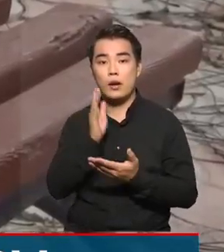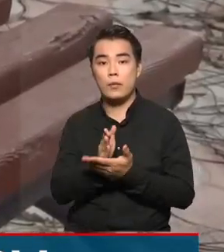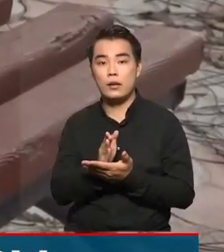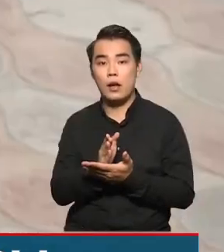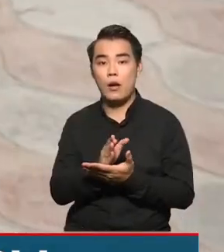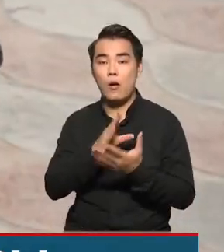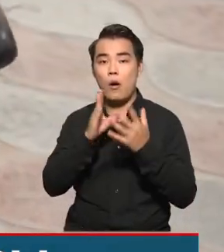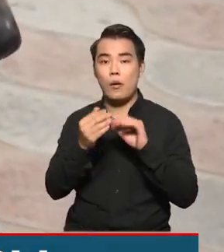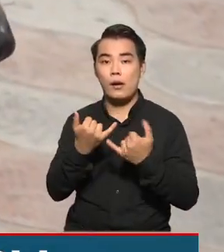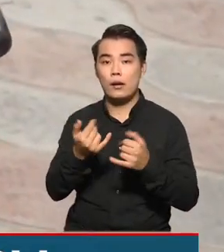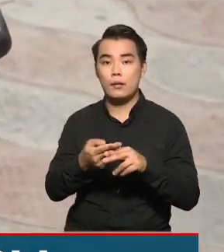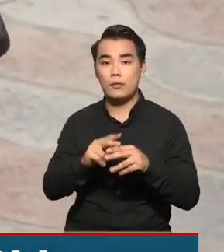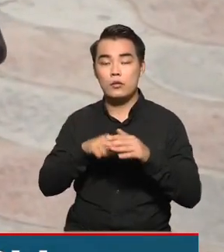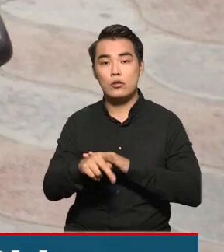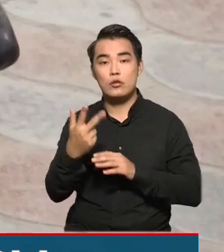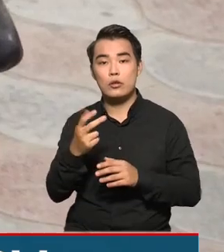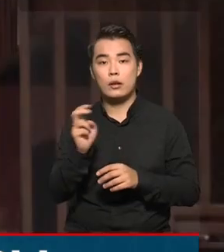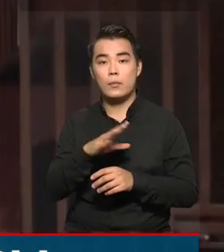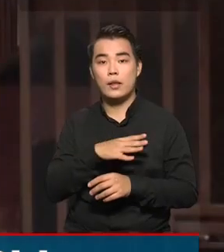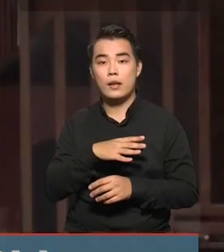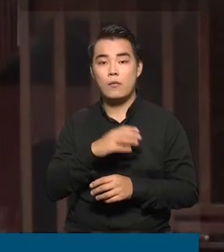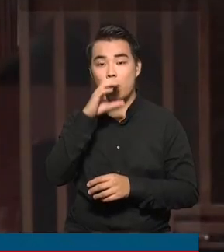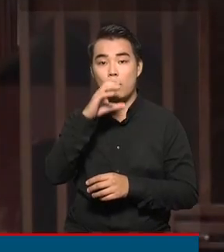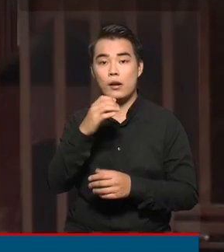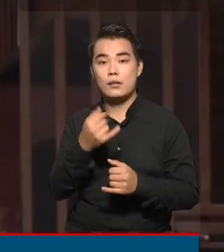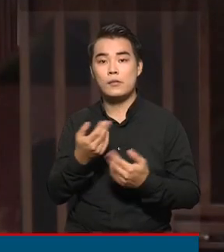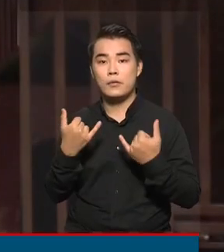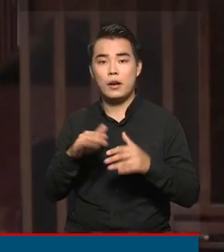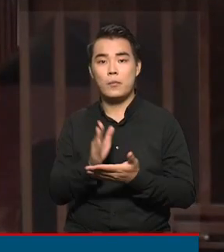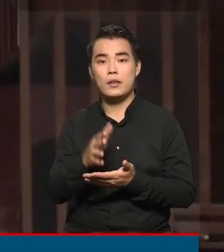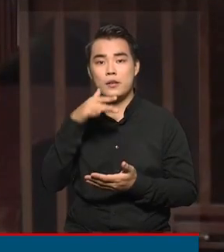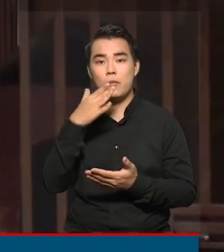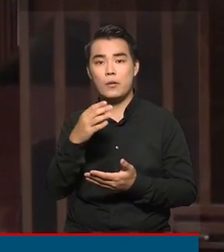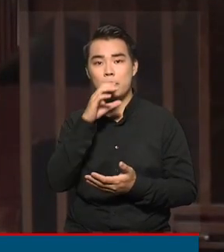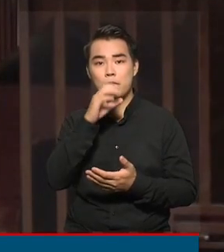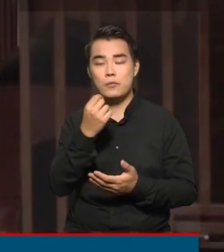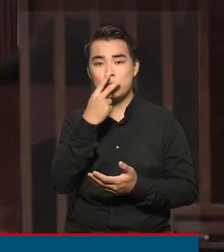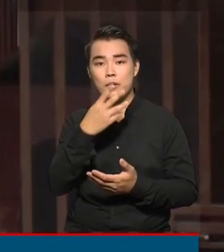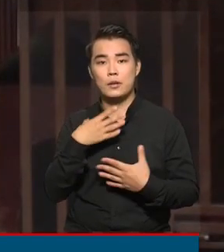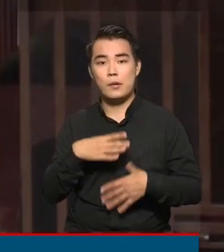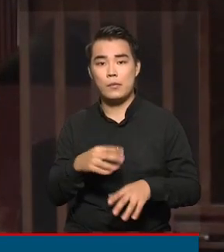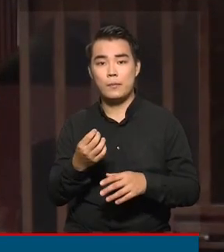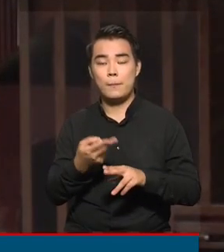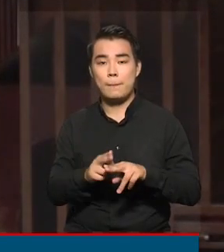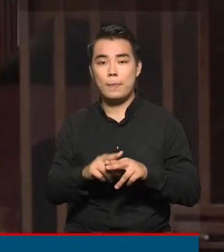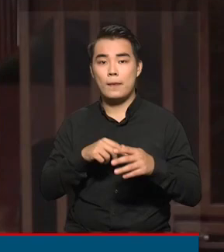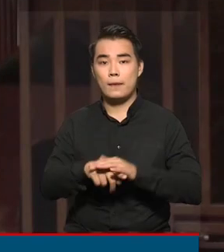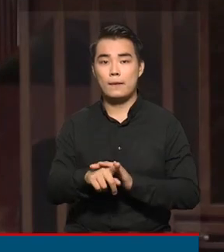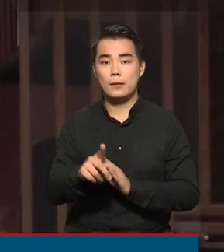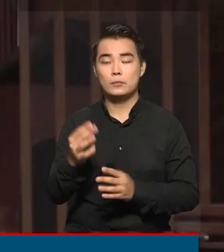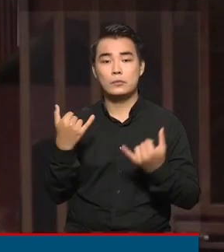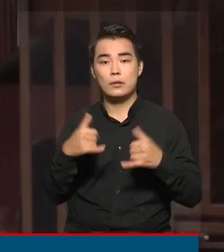Барон құмай үшеуі түсті қасқырға. Одан кейін бізде таң қаласың ғой, біздікі онда қасқыр көрмеген дейді, шыны керек айтқанда ши өрі